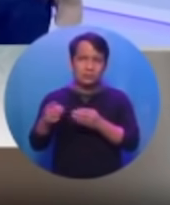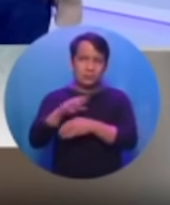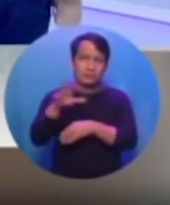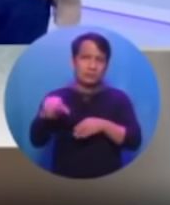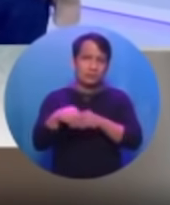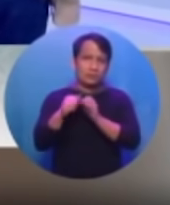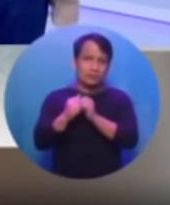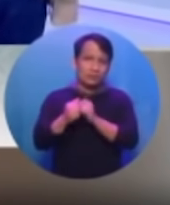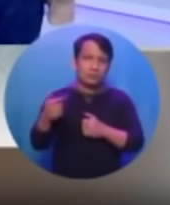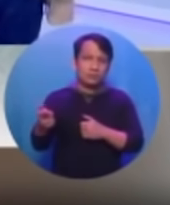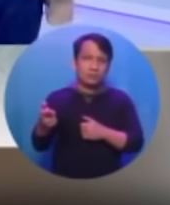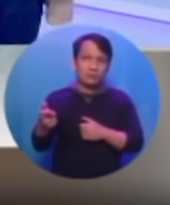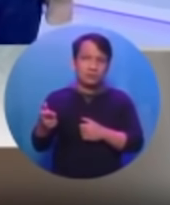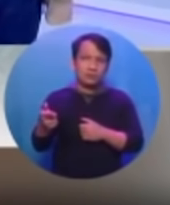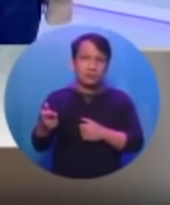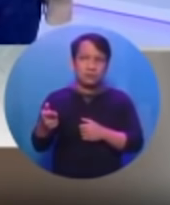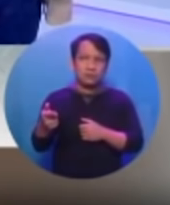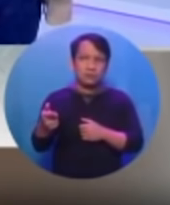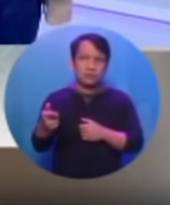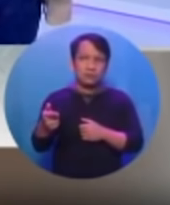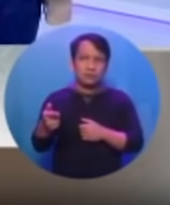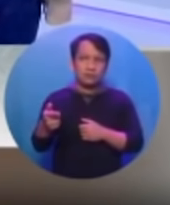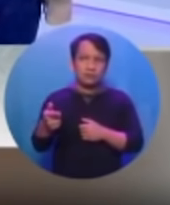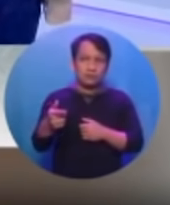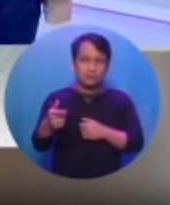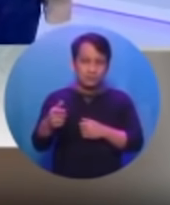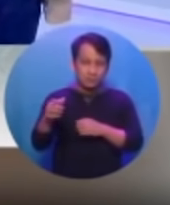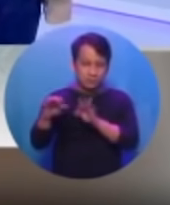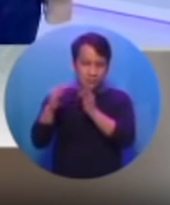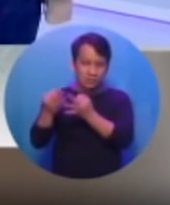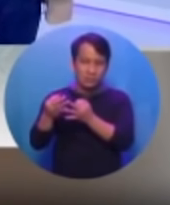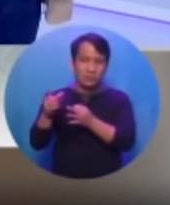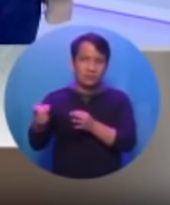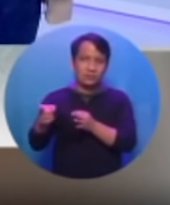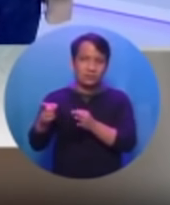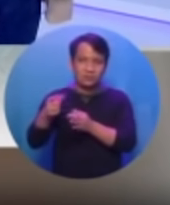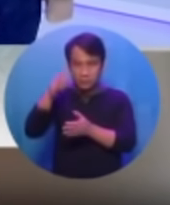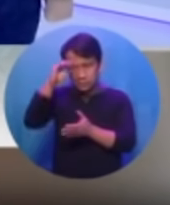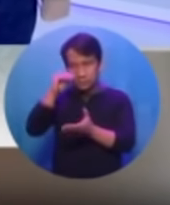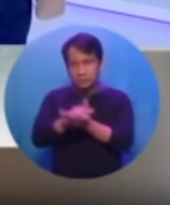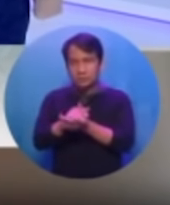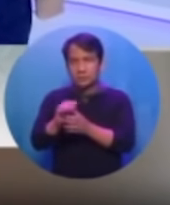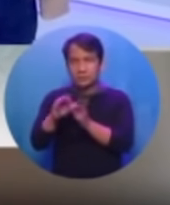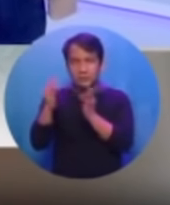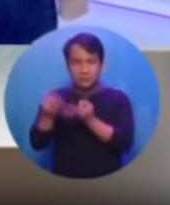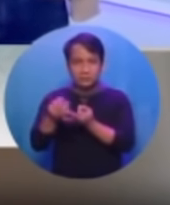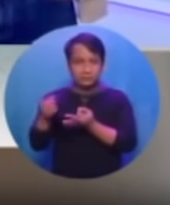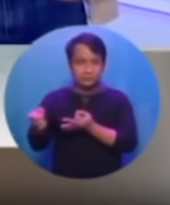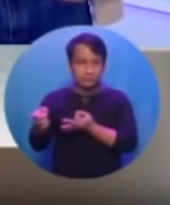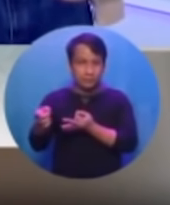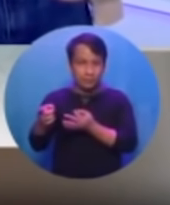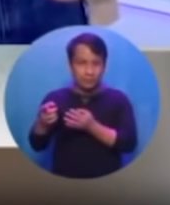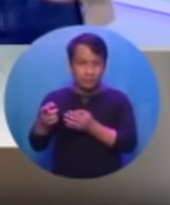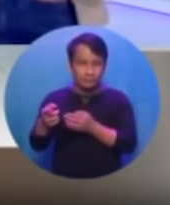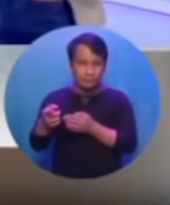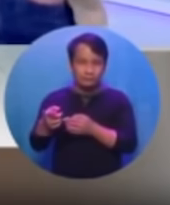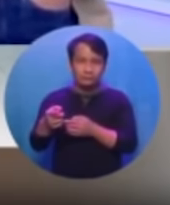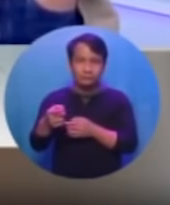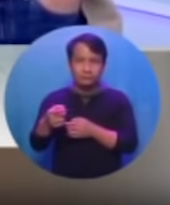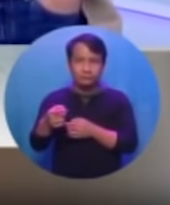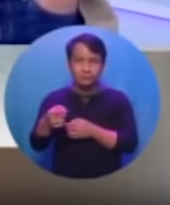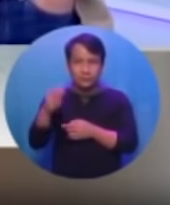na din po siya sa kamag-anak po ng asawa niya. Parang ganun po ang ano po. Pati kamag-anak ng asawa niya, itong